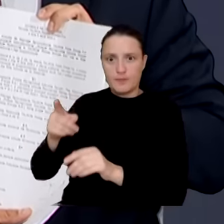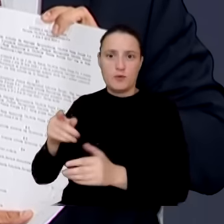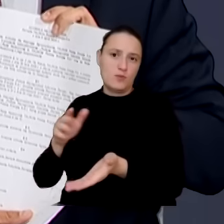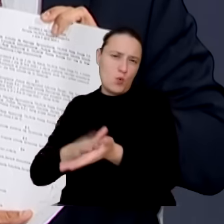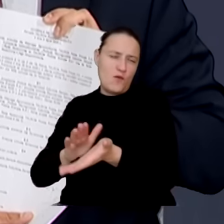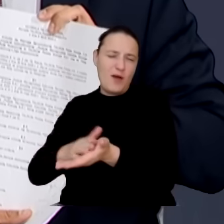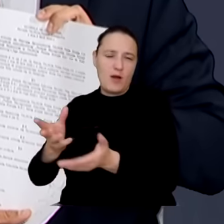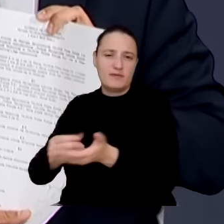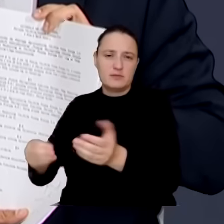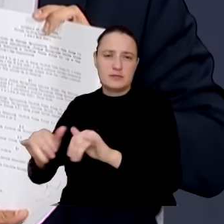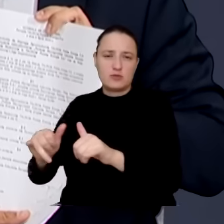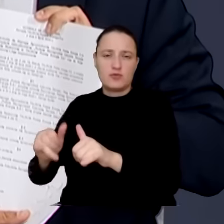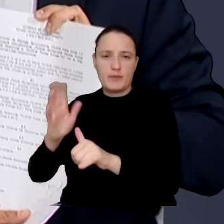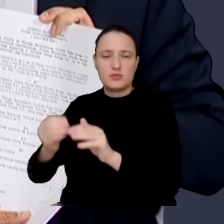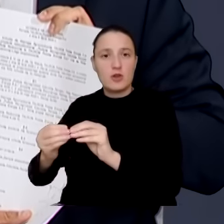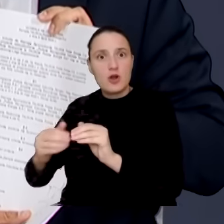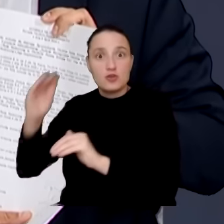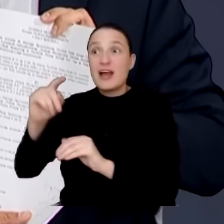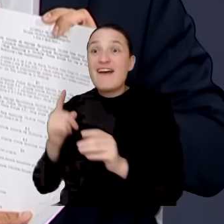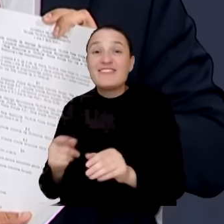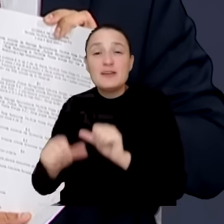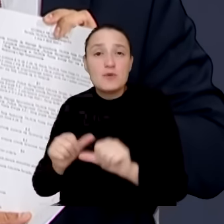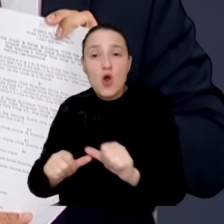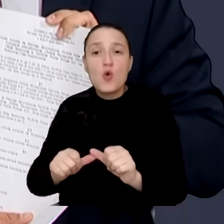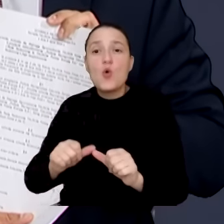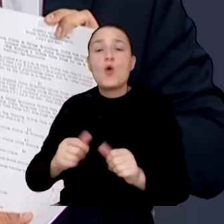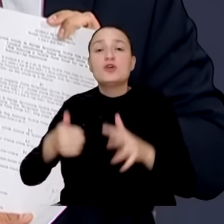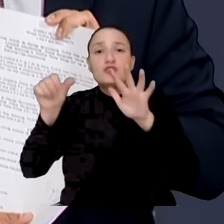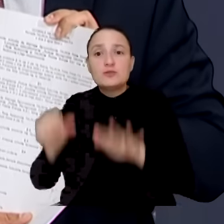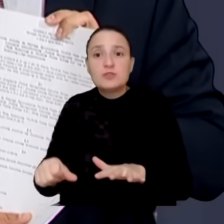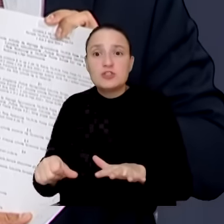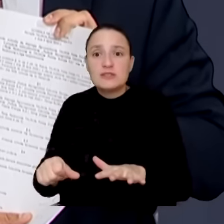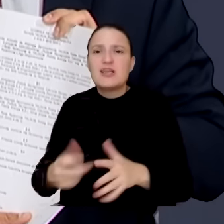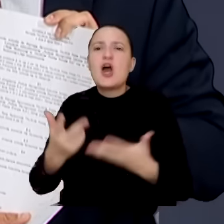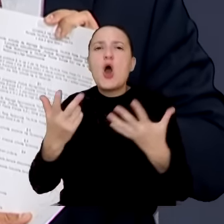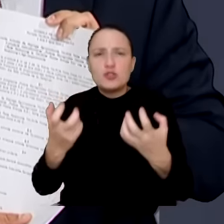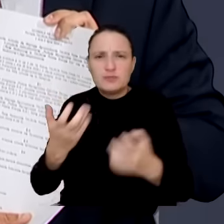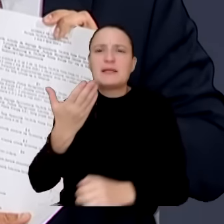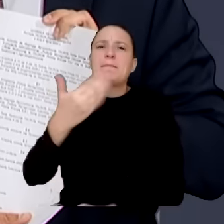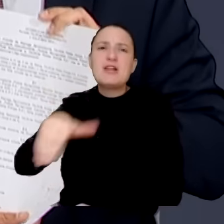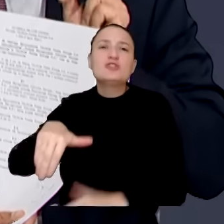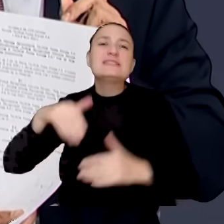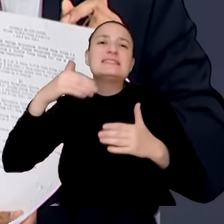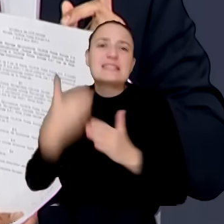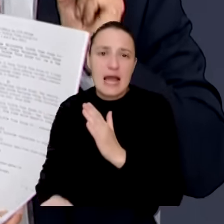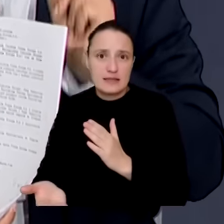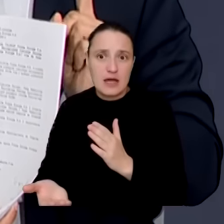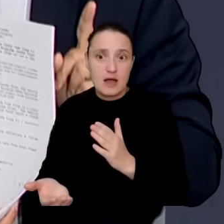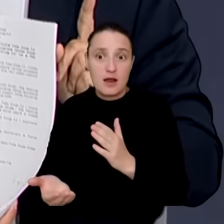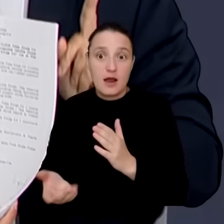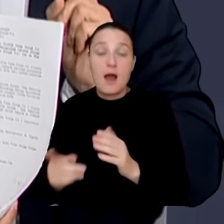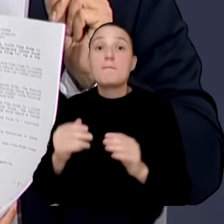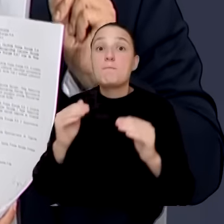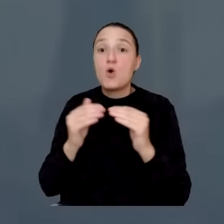wynagrodzeń w zarządzie która w tym roku za pierwsze półrocze wygenerowała ponad 800 milionów straty versus